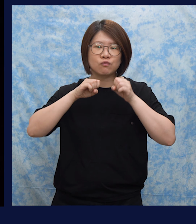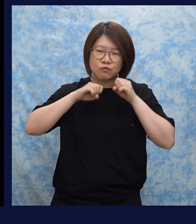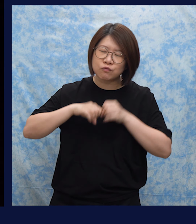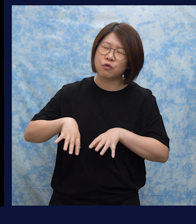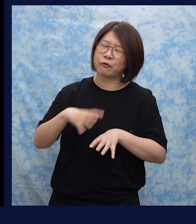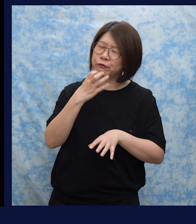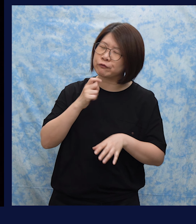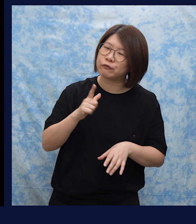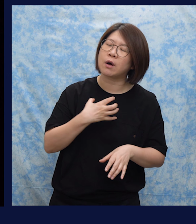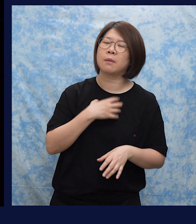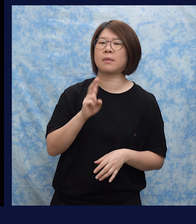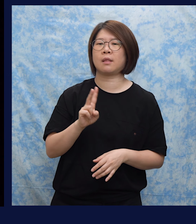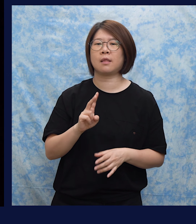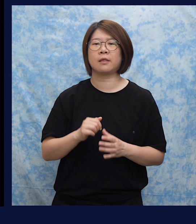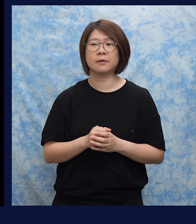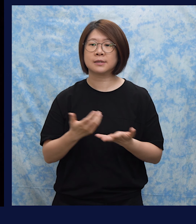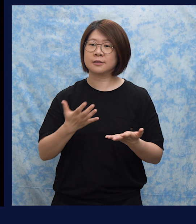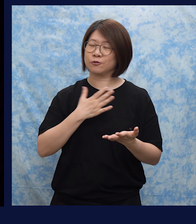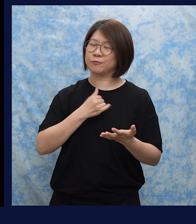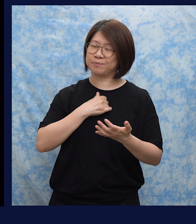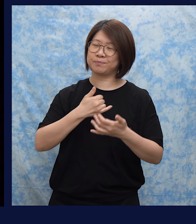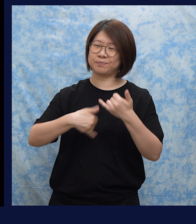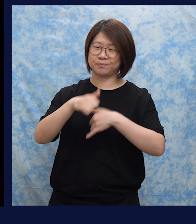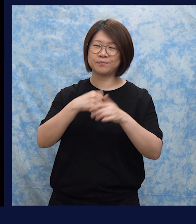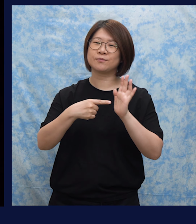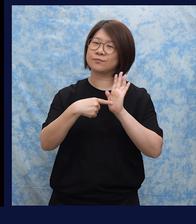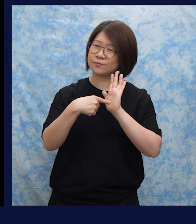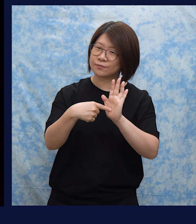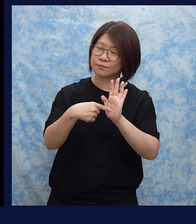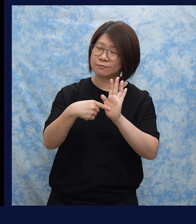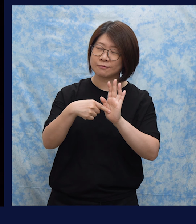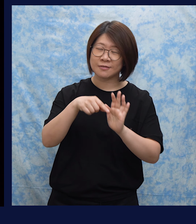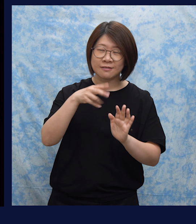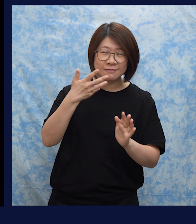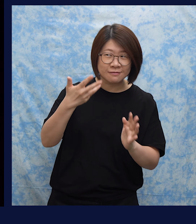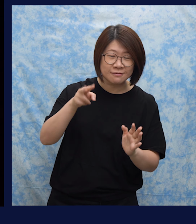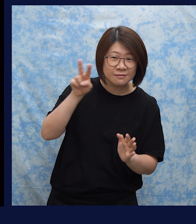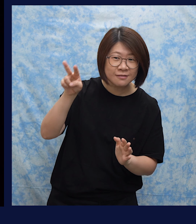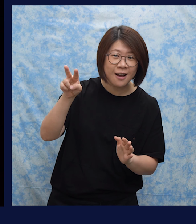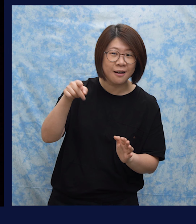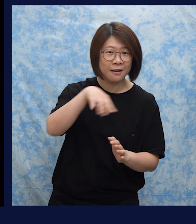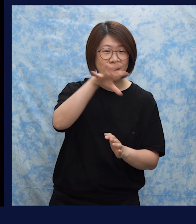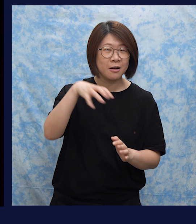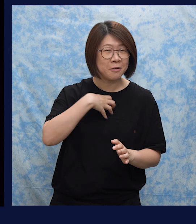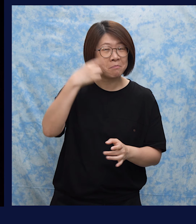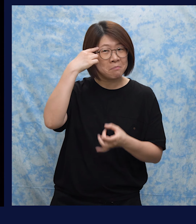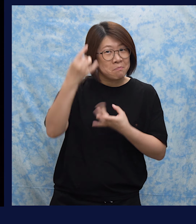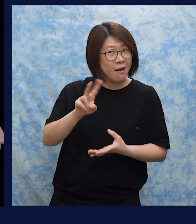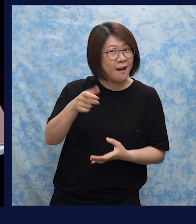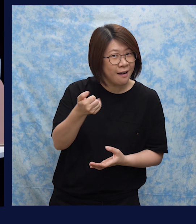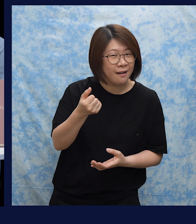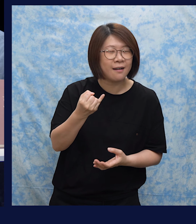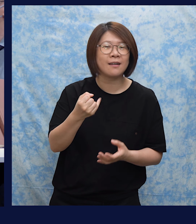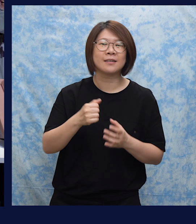低一啲嘅痛苦嘅感覺。 嗯，我哋又請你哋去預備一下，聽下大家咧同唔同意呢一個感覺。 好啊。